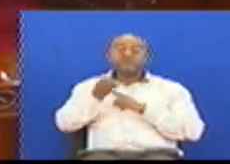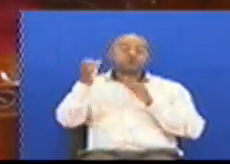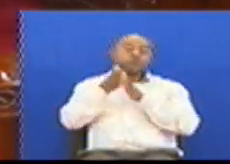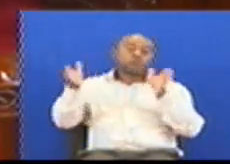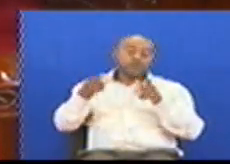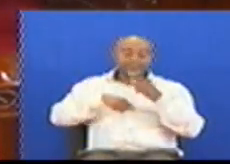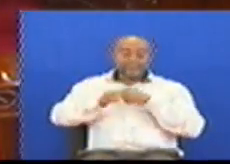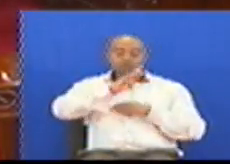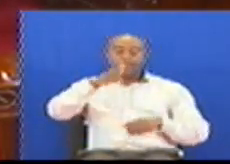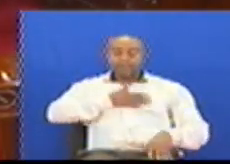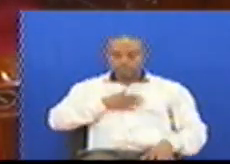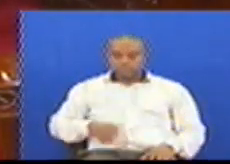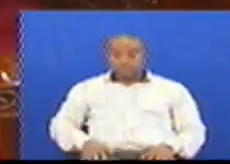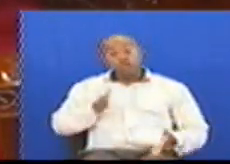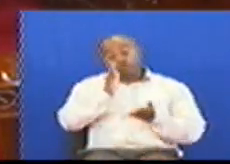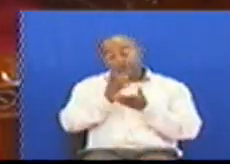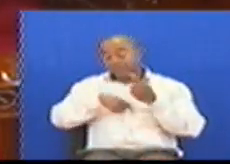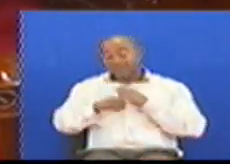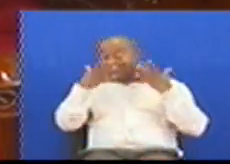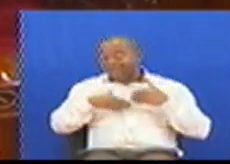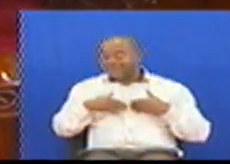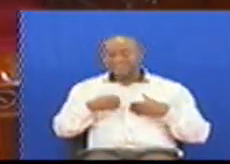Na kwa kweli kwenye afya tuko vizuri.